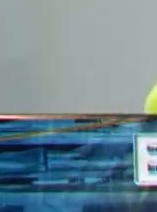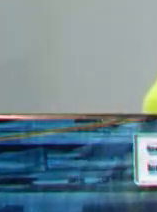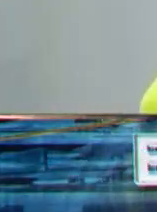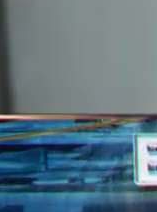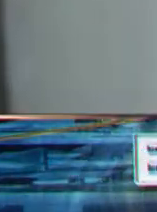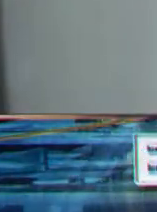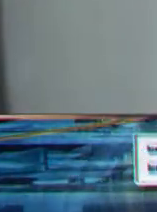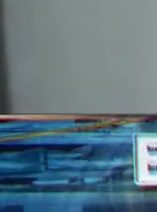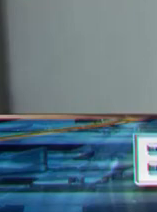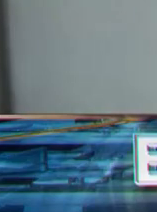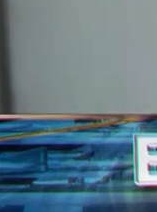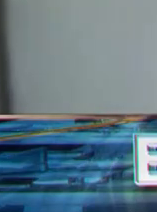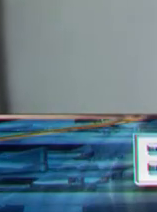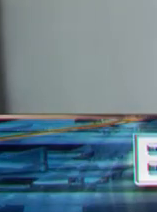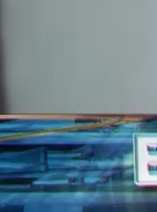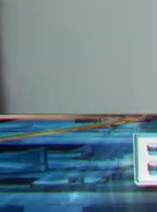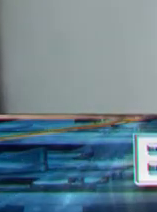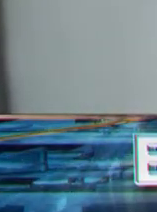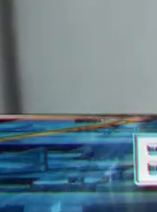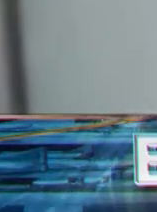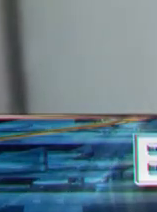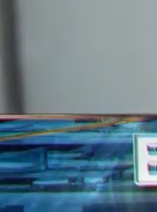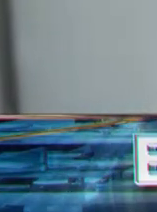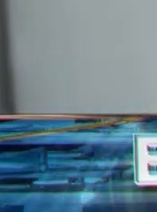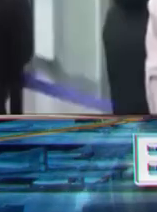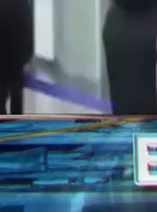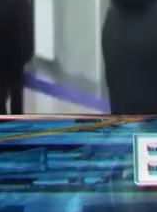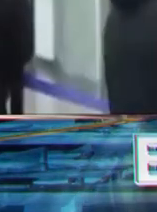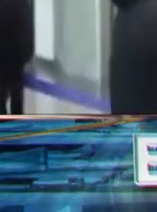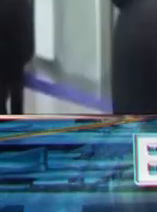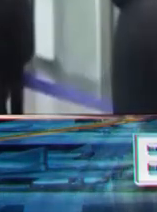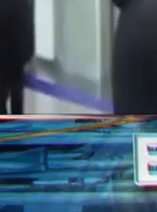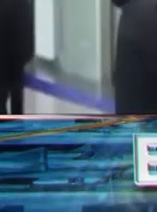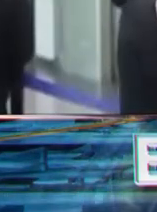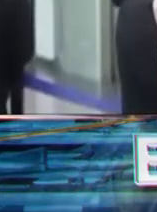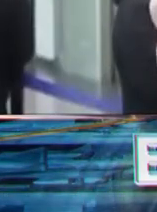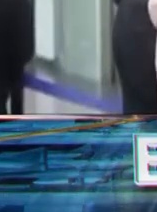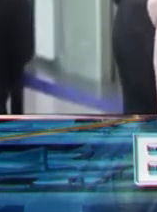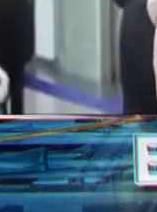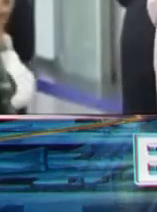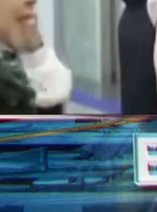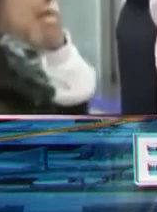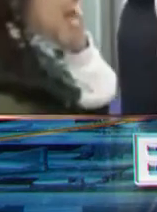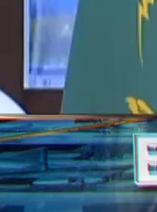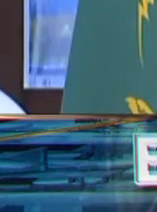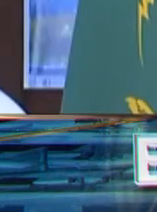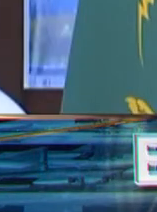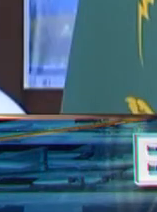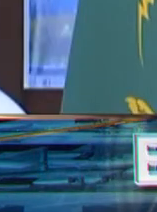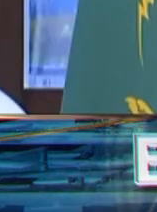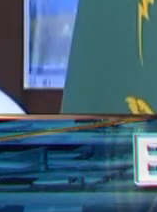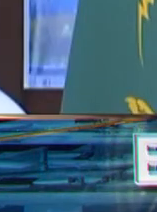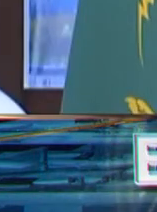Уханьнан эвакуацияланған қазақстандықтар коронавирустан аман. Бүгін еліміздің бас санитары Жандарбек Бекшин осылай деп мәлімдеді.